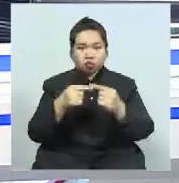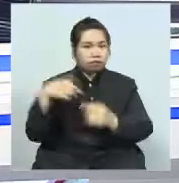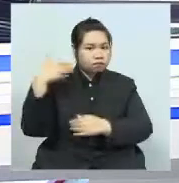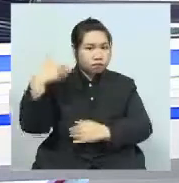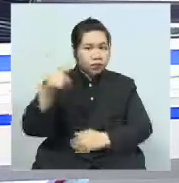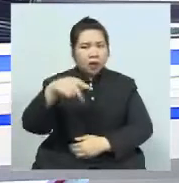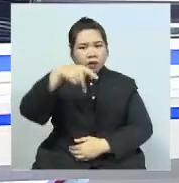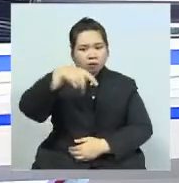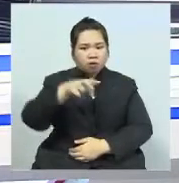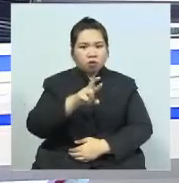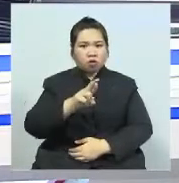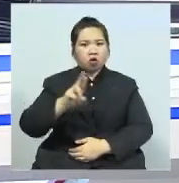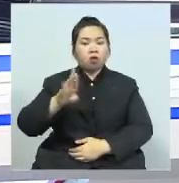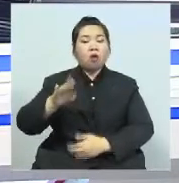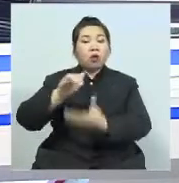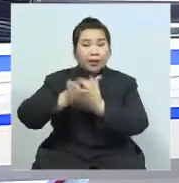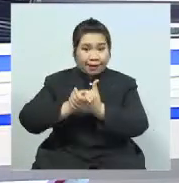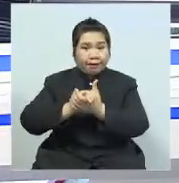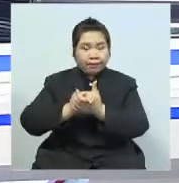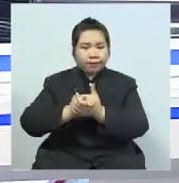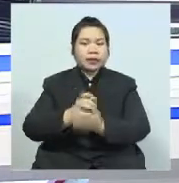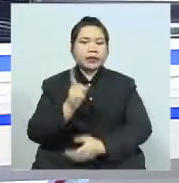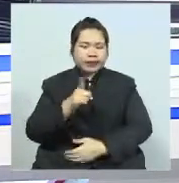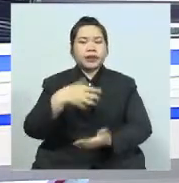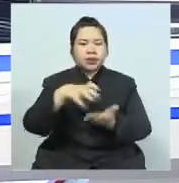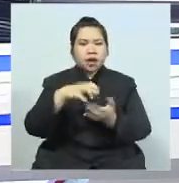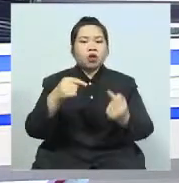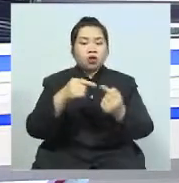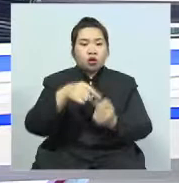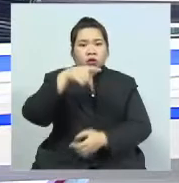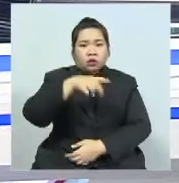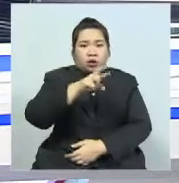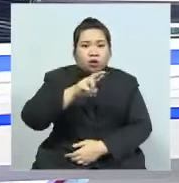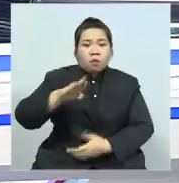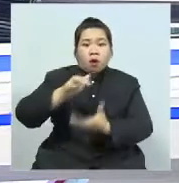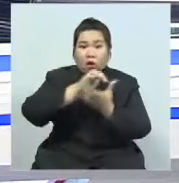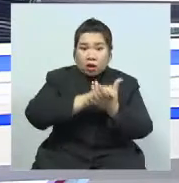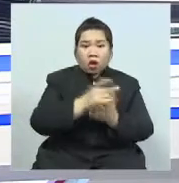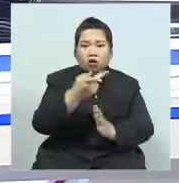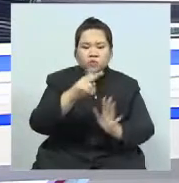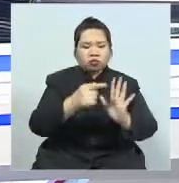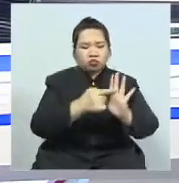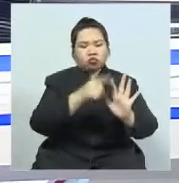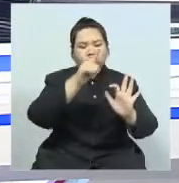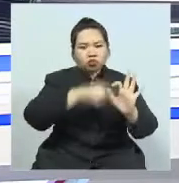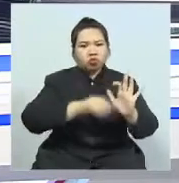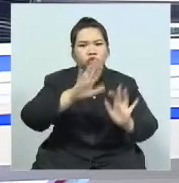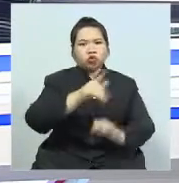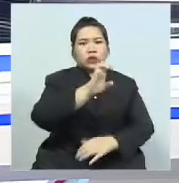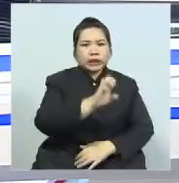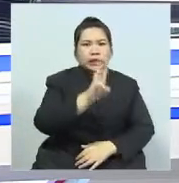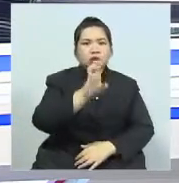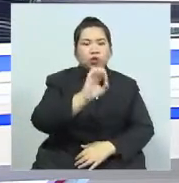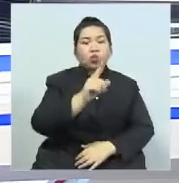ความคืบหน้าพ.ร.บ.คู่ชีวิตต้องบอกคุณผู้ชมก่อนนะคะเรื่องของพ.ร.บ.คู่ชีวิตกับคู่สมรสเนี่ยแตกต่างกัน ค่ะ คู่สมร